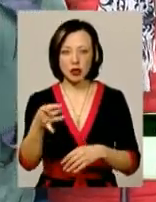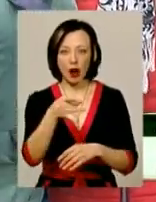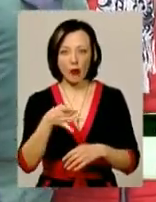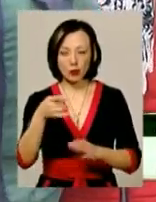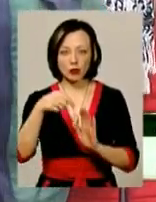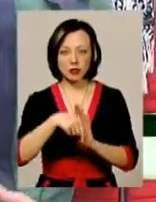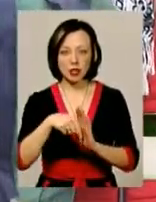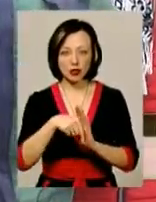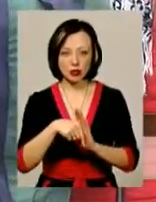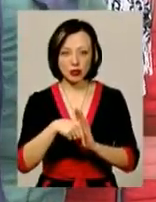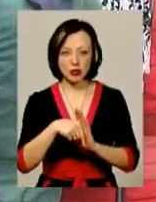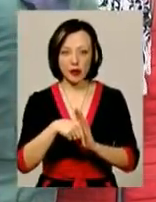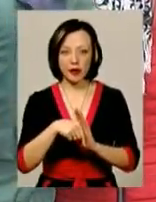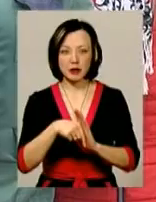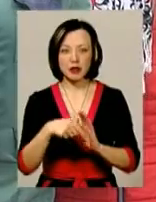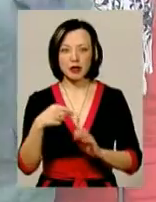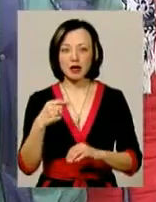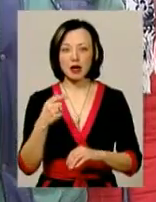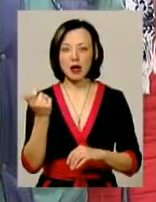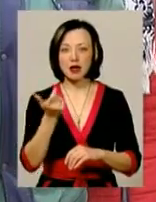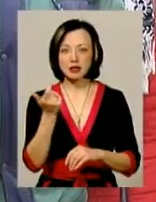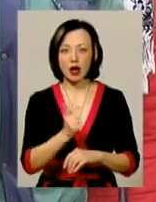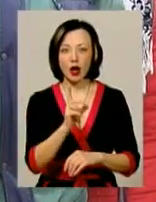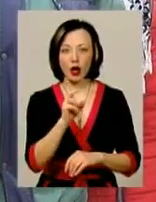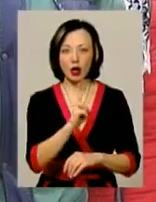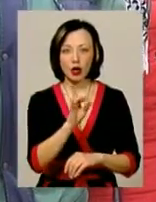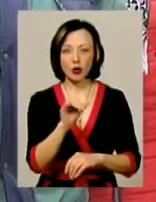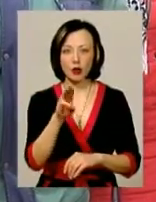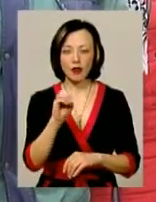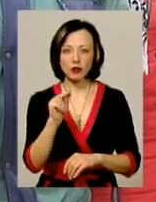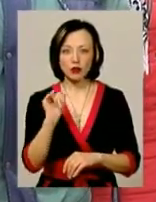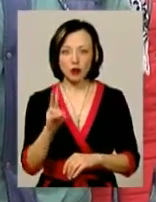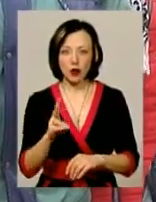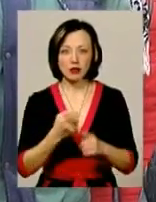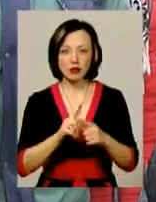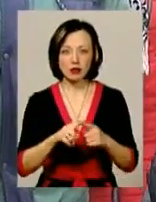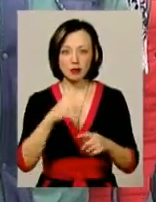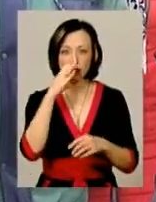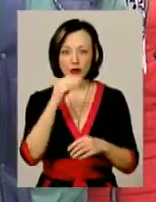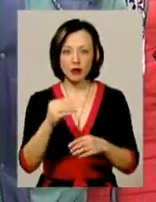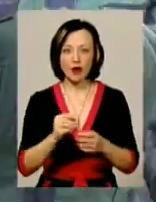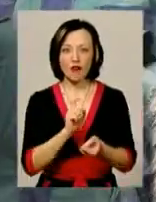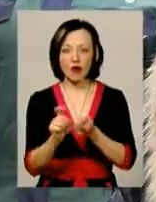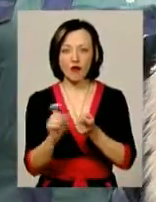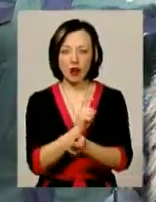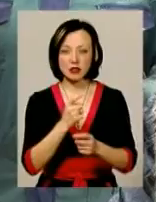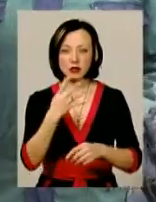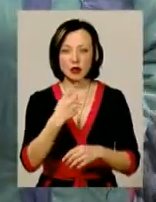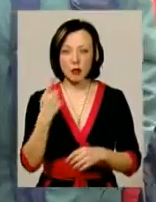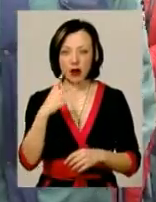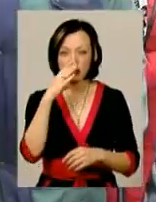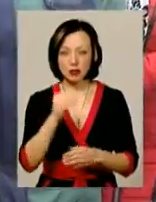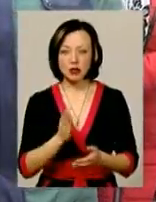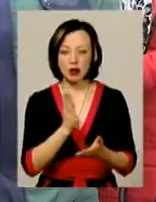міжрайонного значення, а хазяїн ті Крутенчуки, любі маршрутки, які до нас заходили, вони почали з цими водіями воювати. 41-й